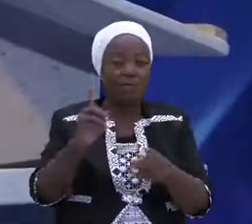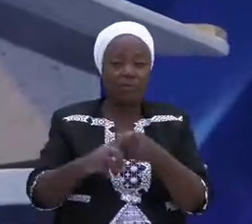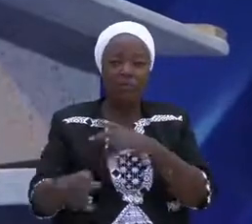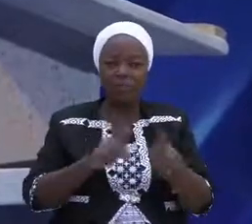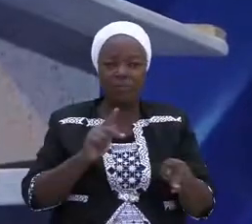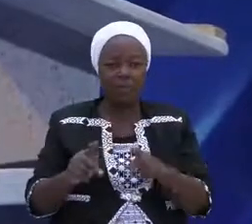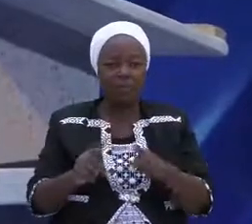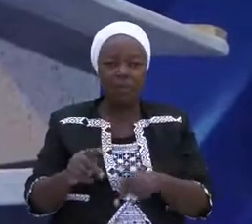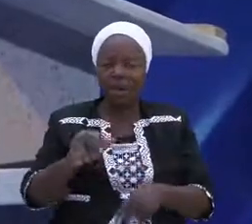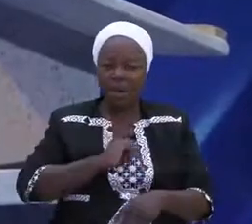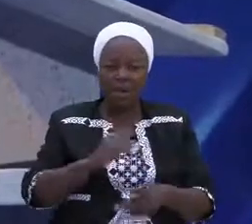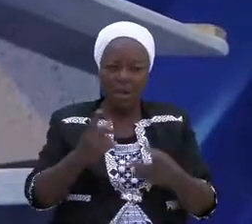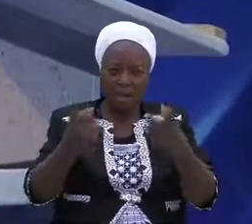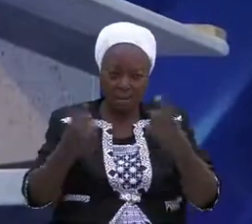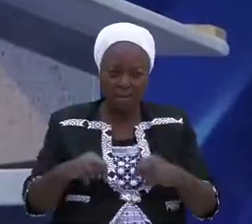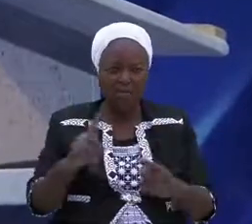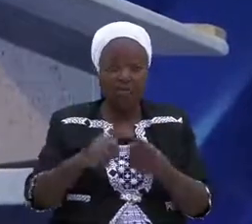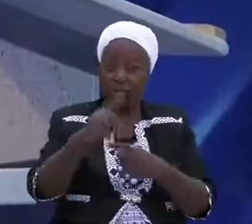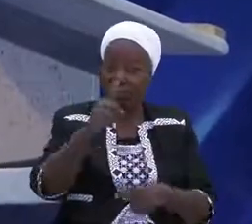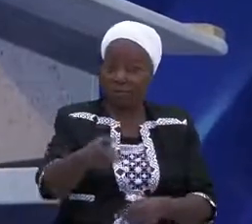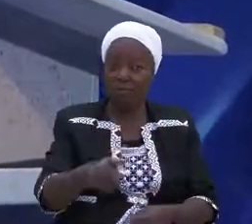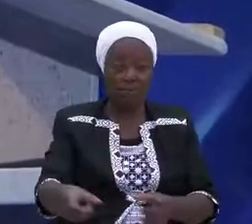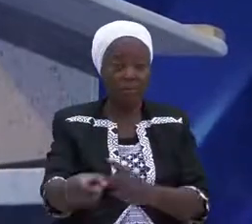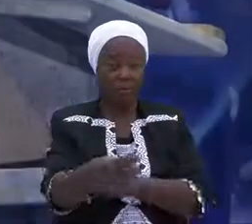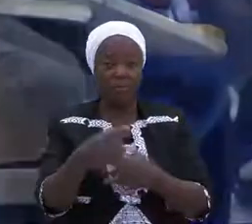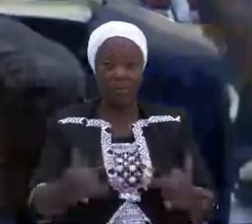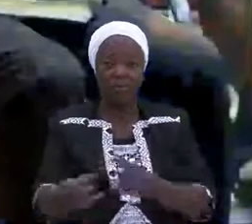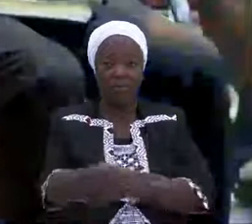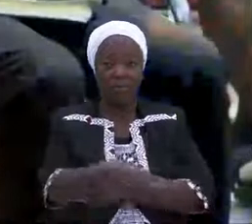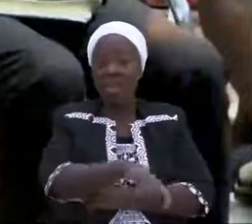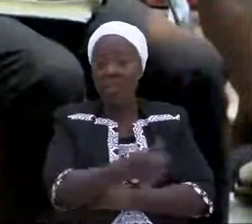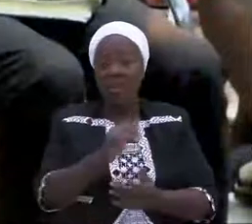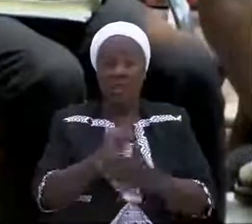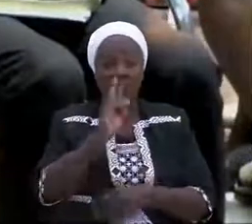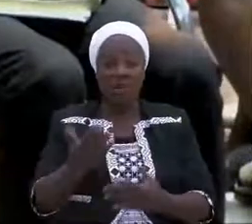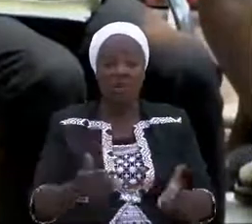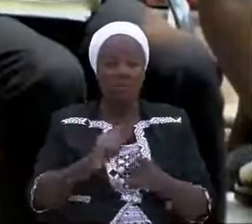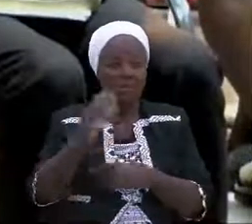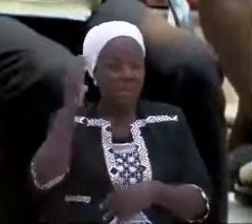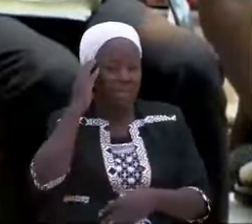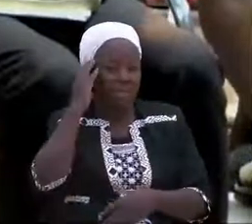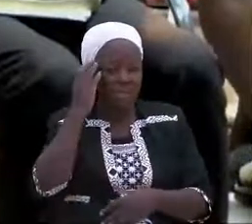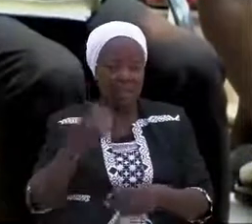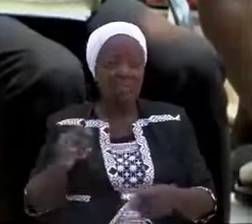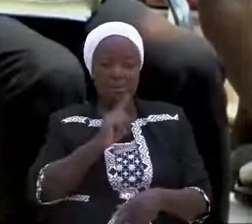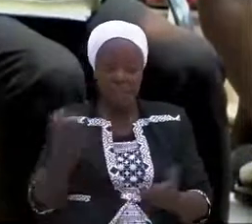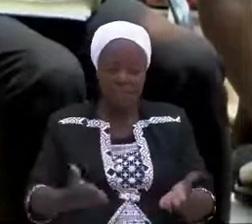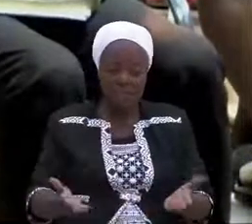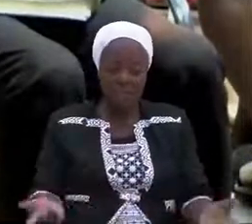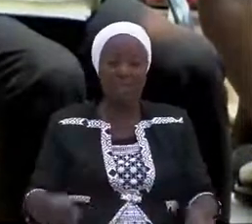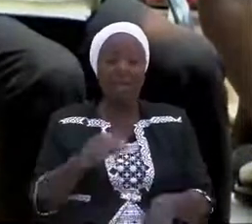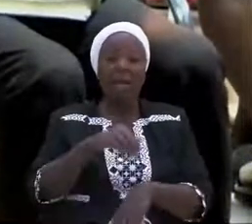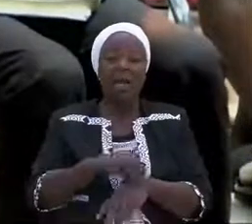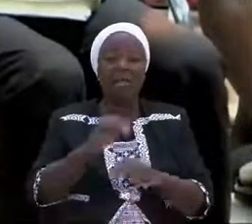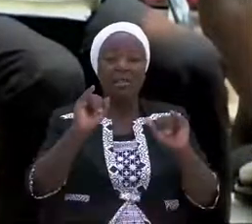peuple. Et je viens à vous aujourd'hui. Partout où vous êtes ici, au lieu principal, vous